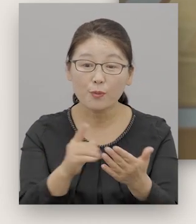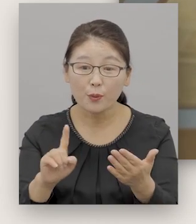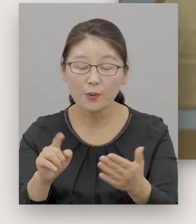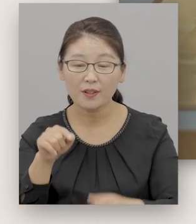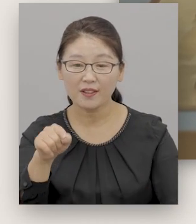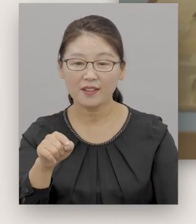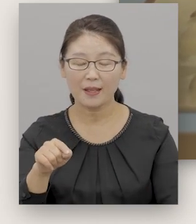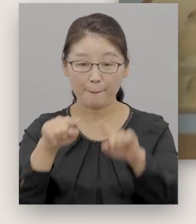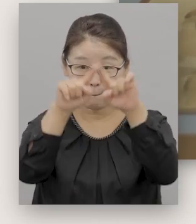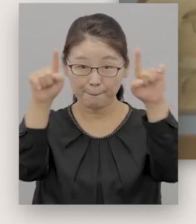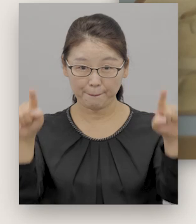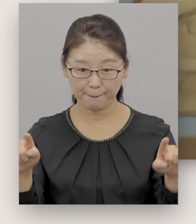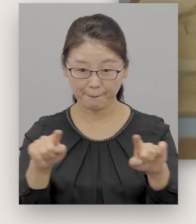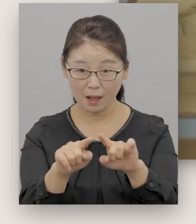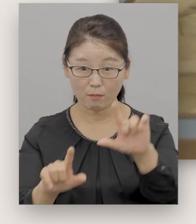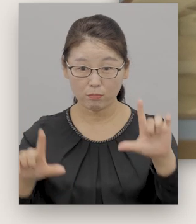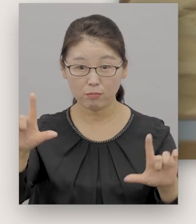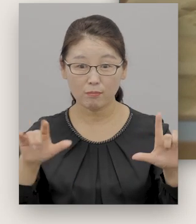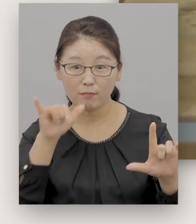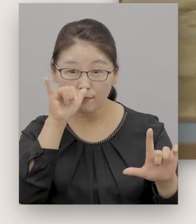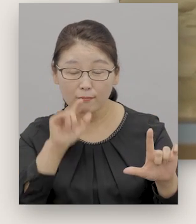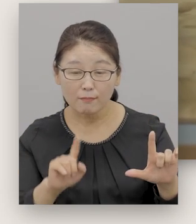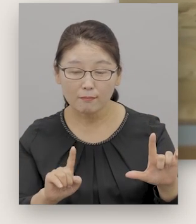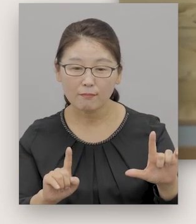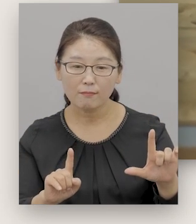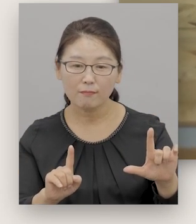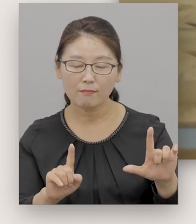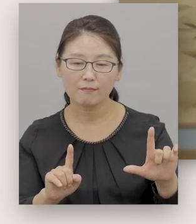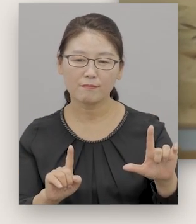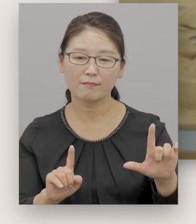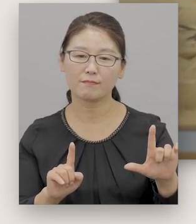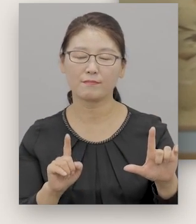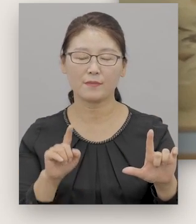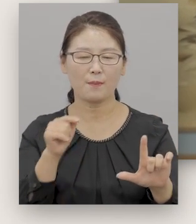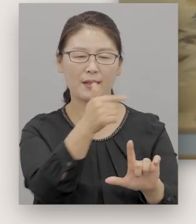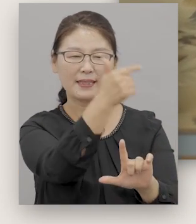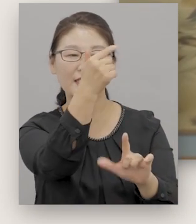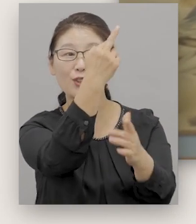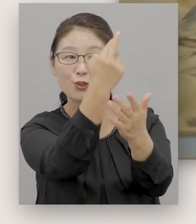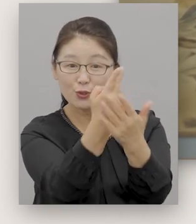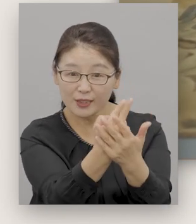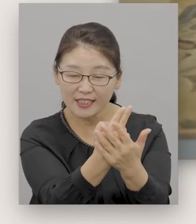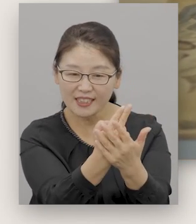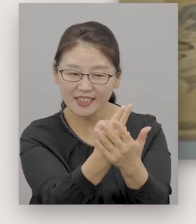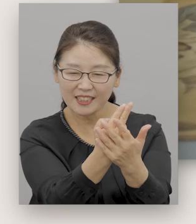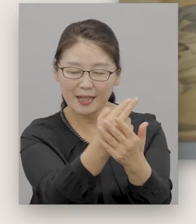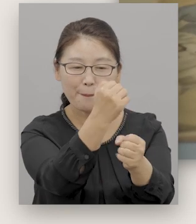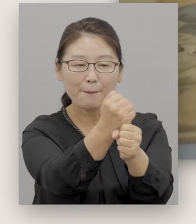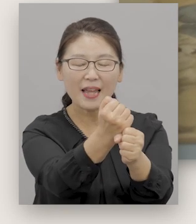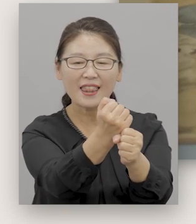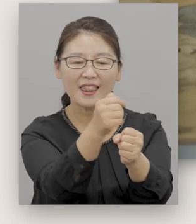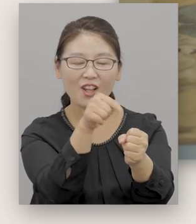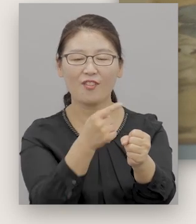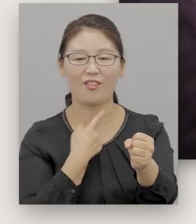있는 반원형의 그런 모습이 보이죠. 그게 사실 그 위에 보셨던 큰 유리에 들어가는 이제 모티브이기도 중에